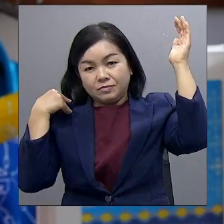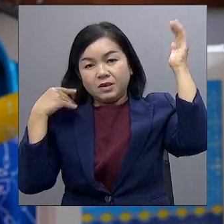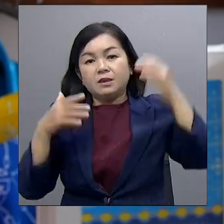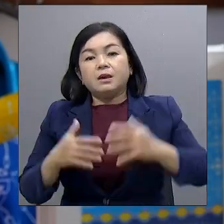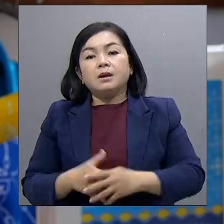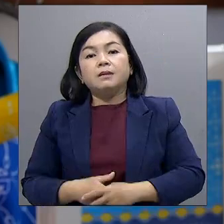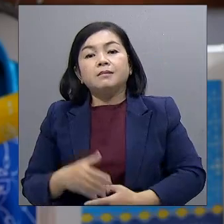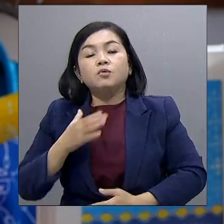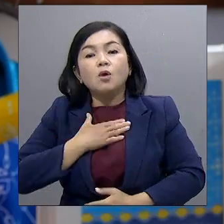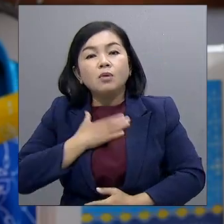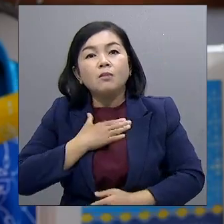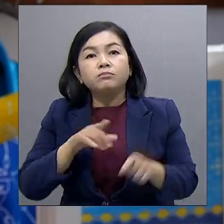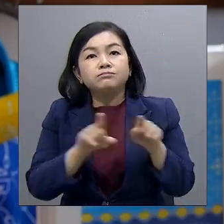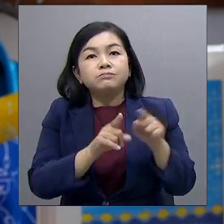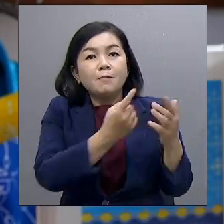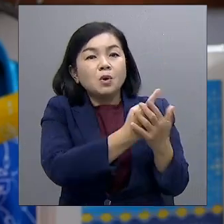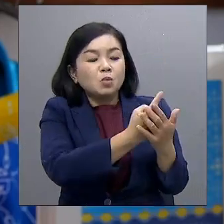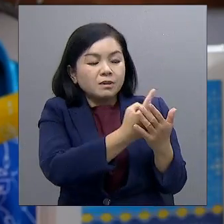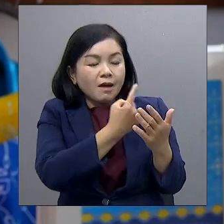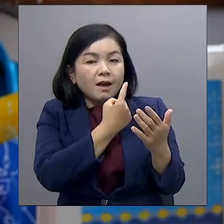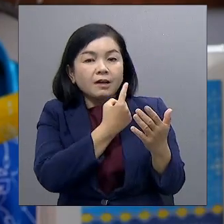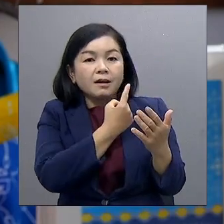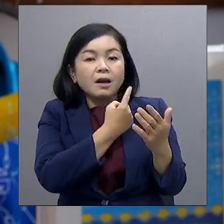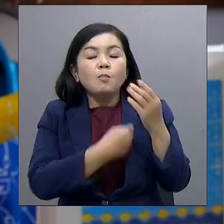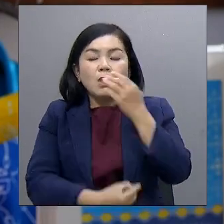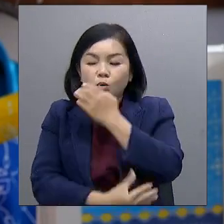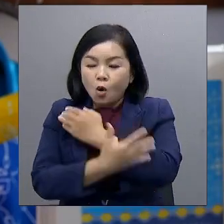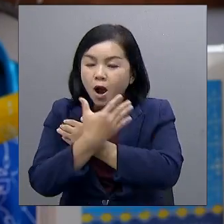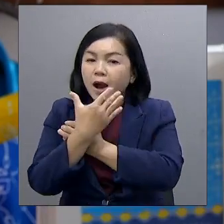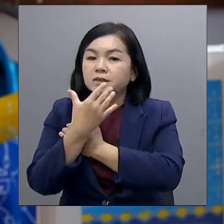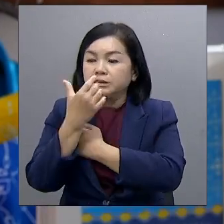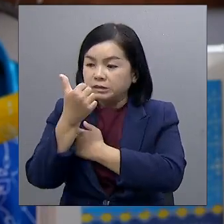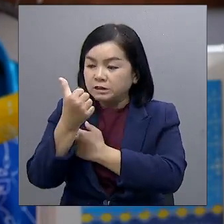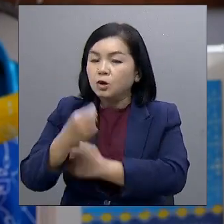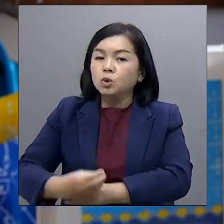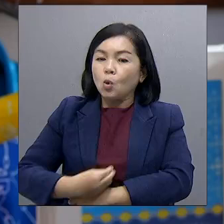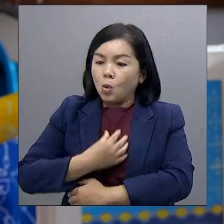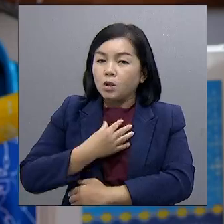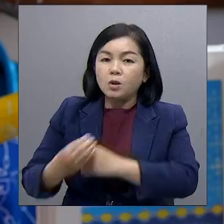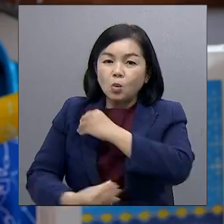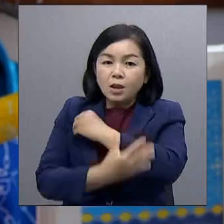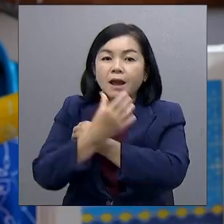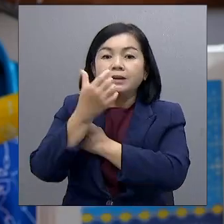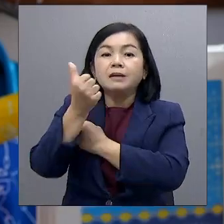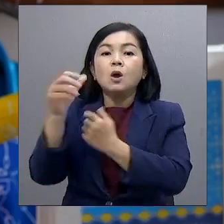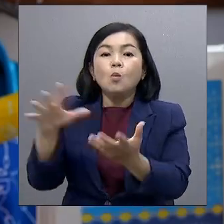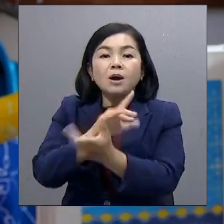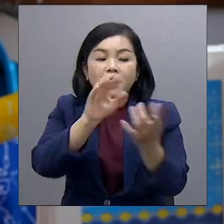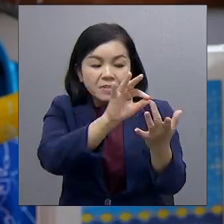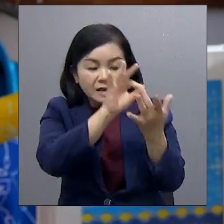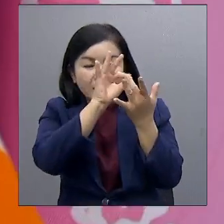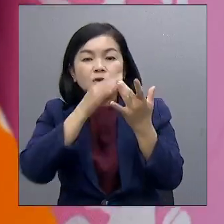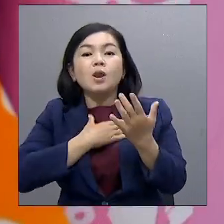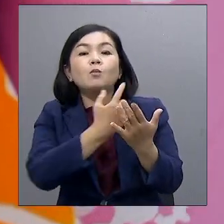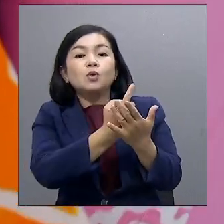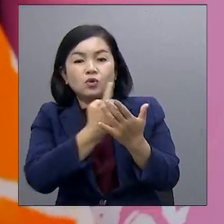พี่ถือว่าพี่เป็นตัวแทนแล้วก็เป็นโอกาสเป็นเกียรติอย่างยิ่งที่ได้รับจากสำนักงานวัฒนธรรมจังหวัดพังงา